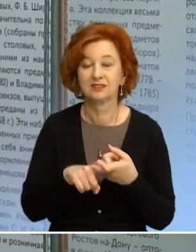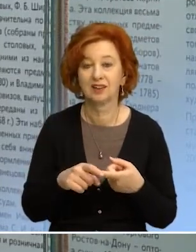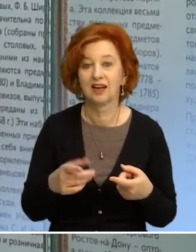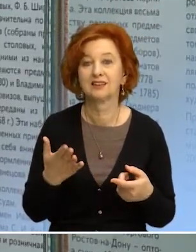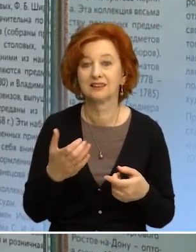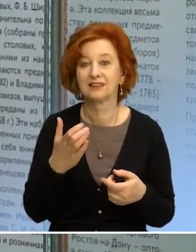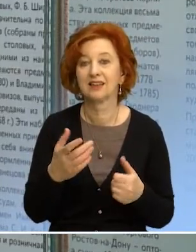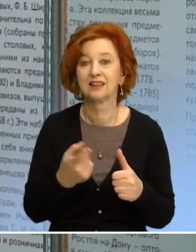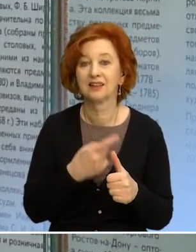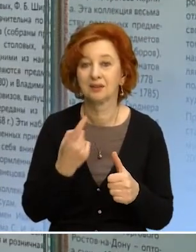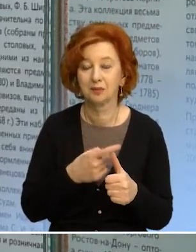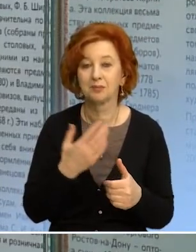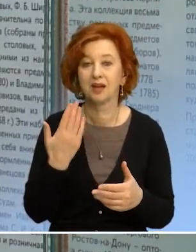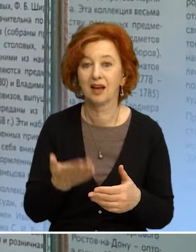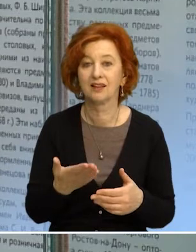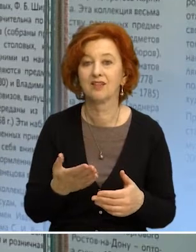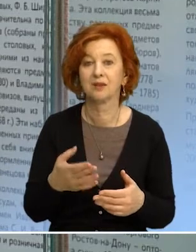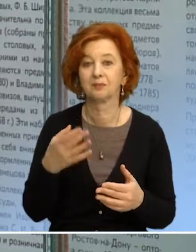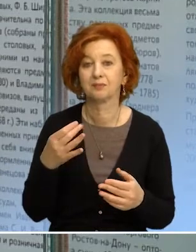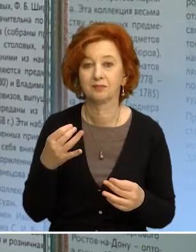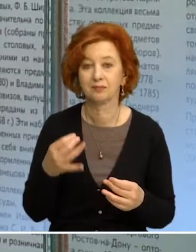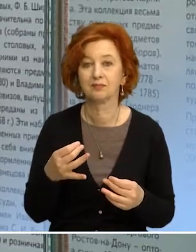она с именем знаменитого